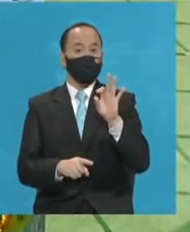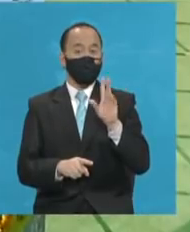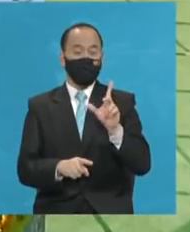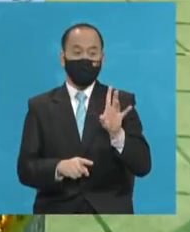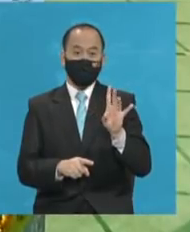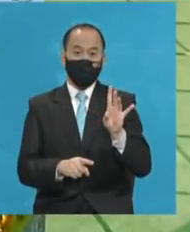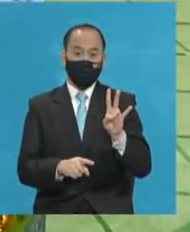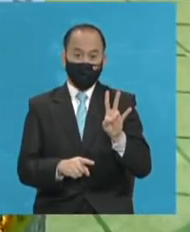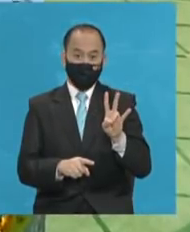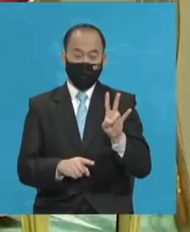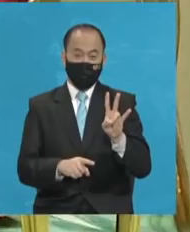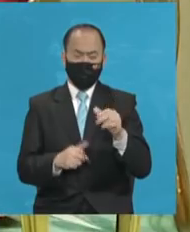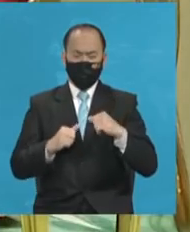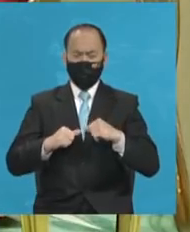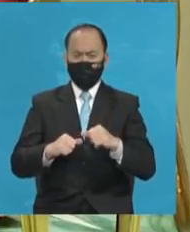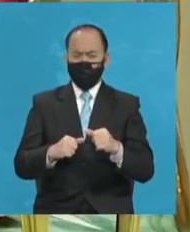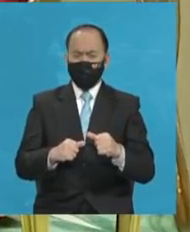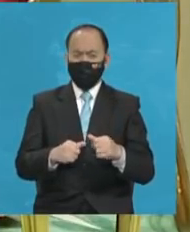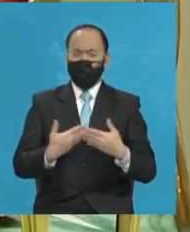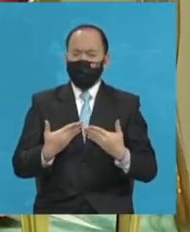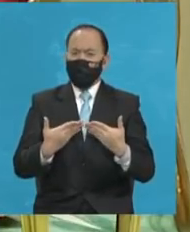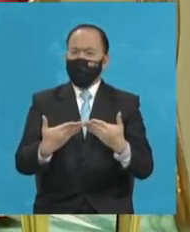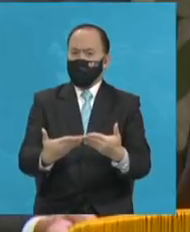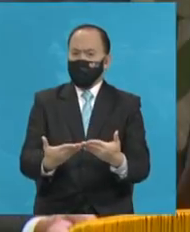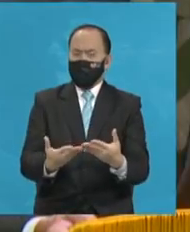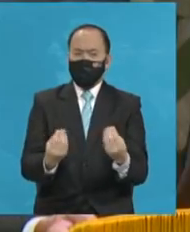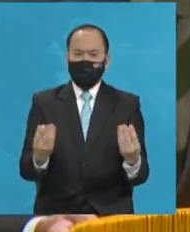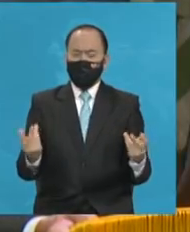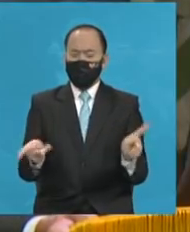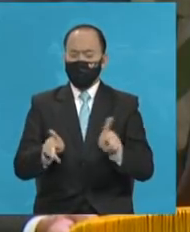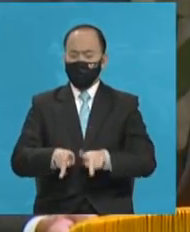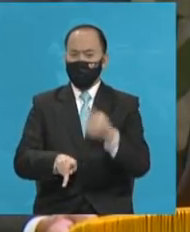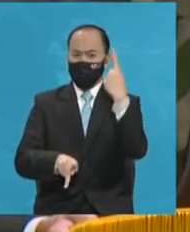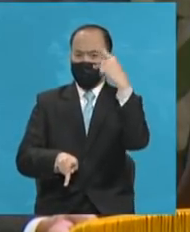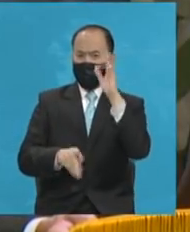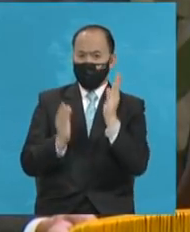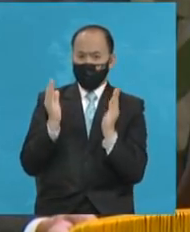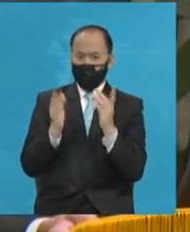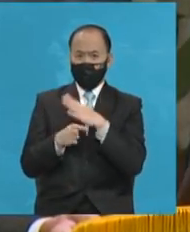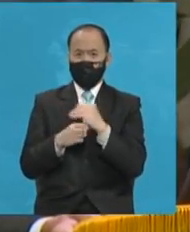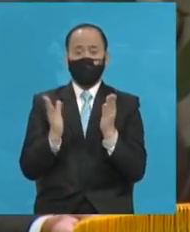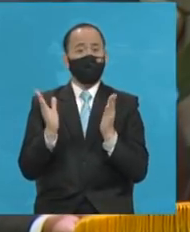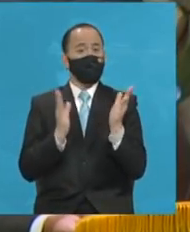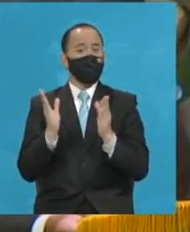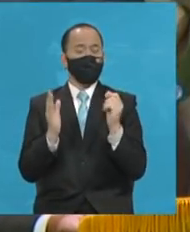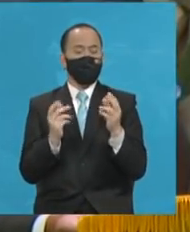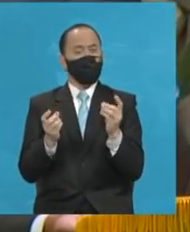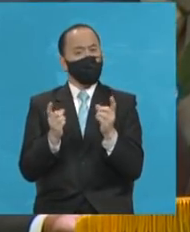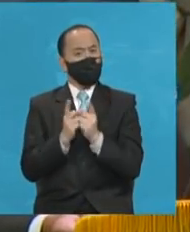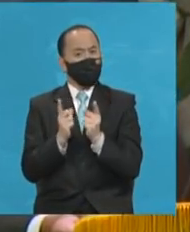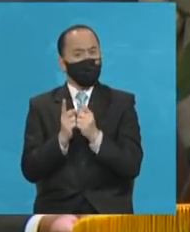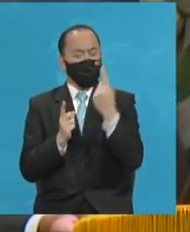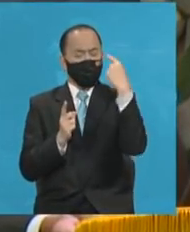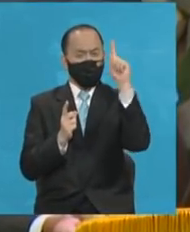1997 terus memberikan banyak peluang bagi kita untuk bermusyawarah mengenai